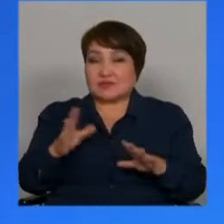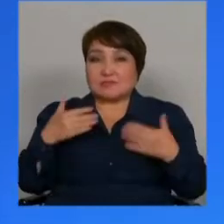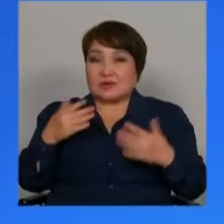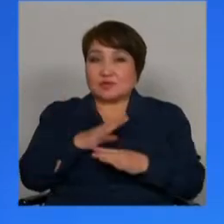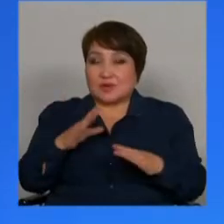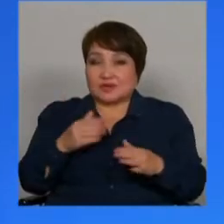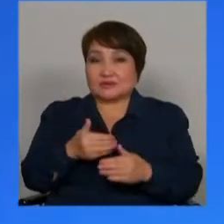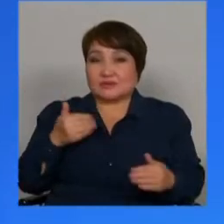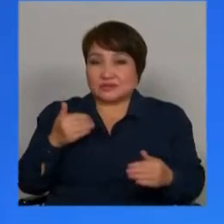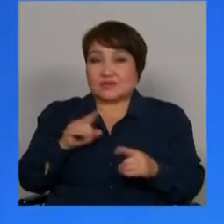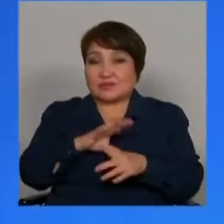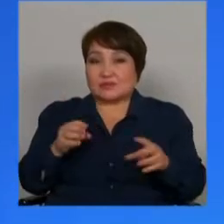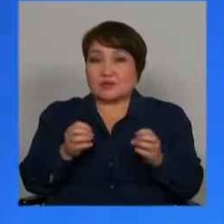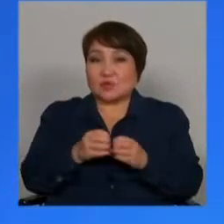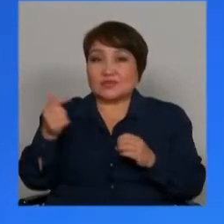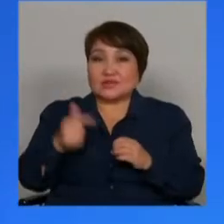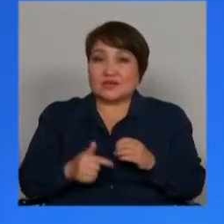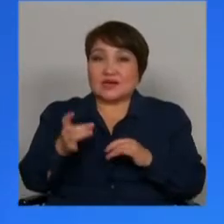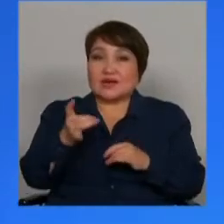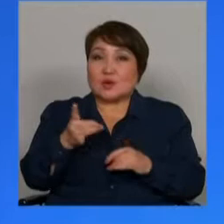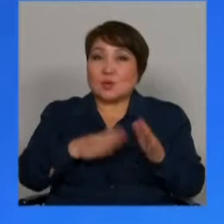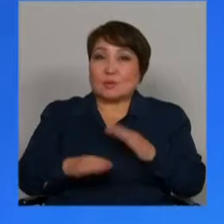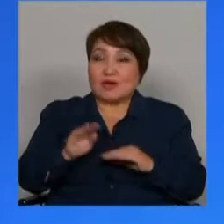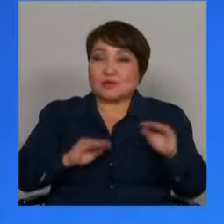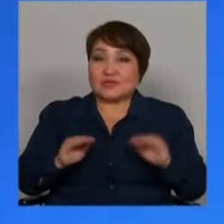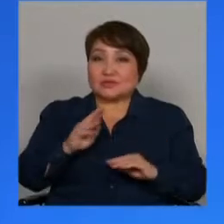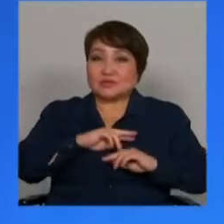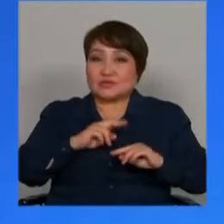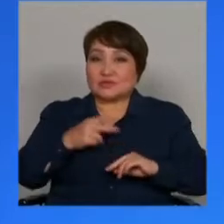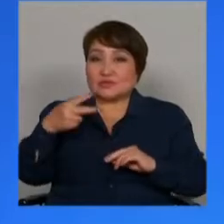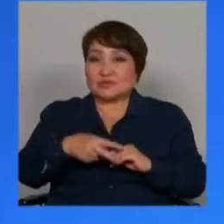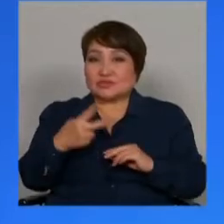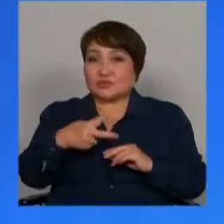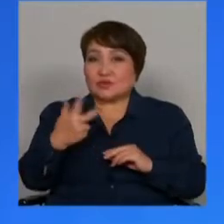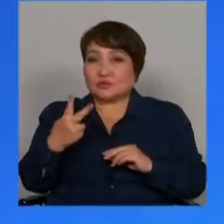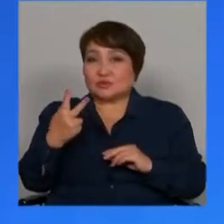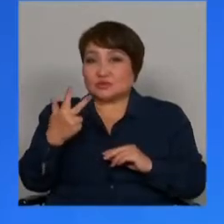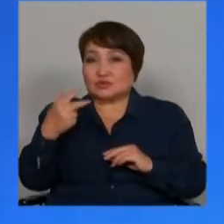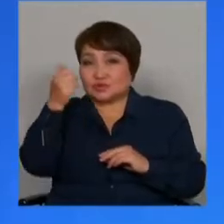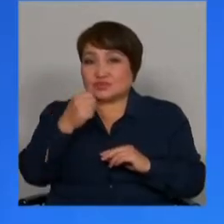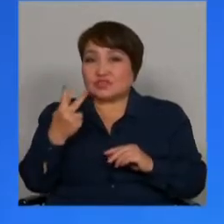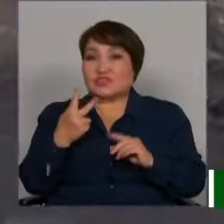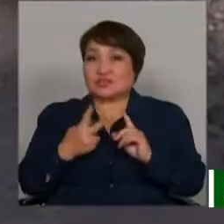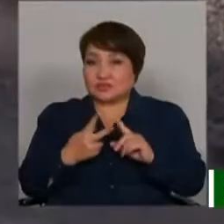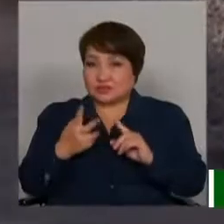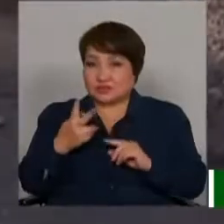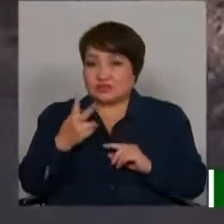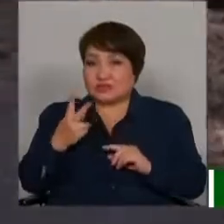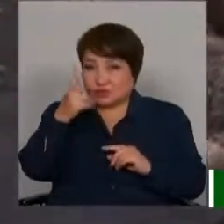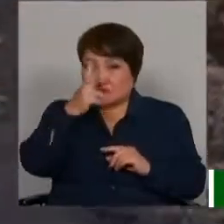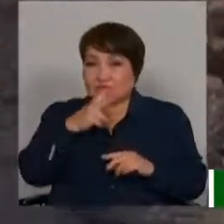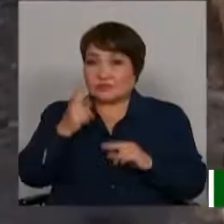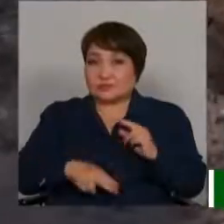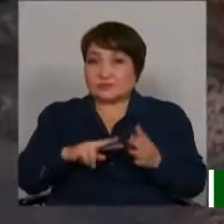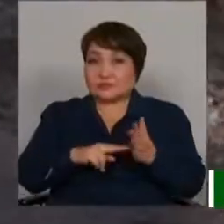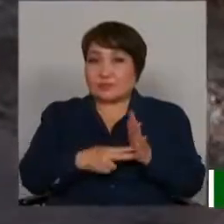барлығы 10 гектарға аумақ абаттандырылды. Жұмыстарды 2023 жылғы 2.90-ның аяқтауды жоспарлап отырмыз. Инженерлік